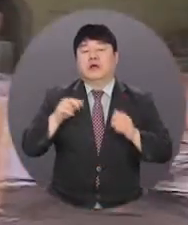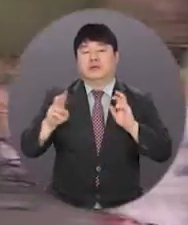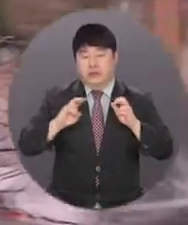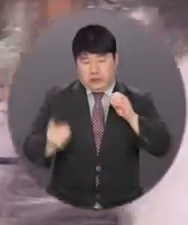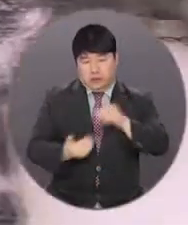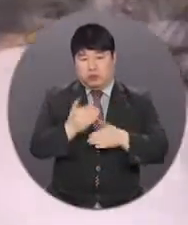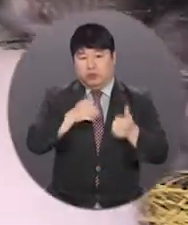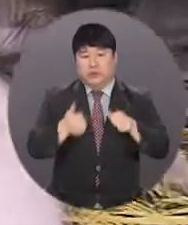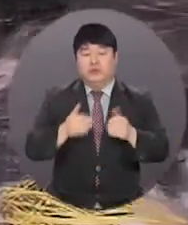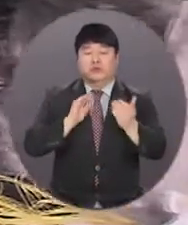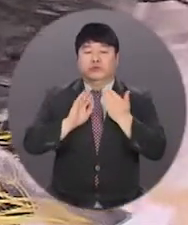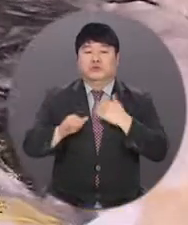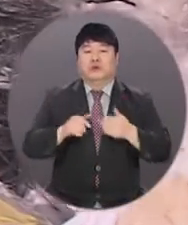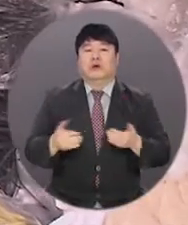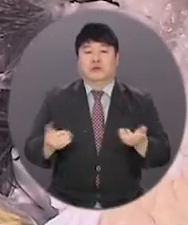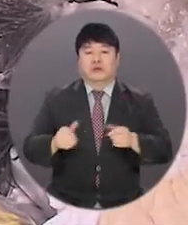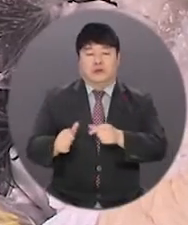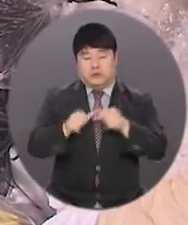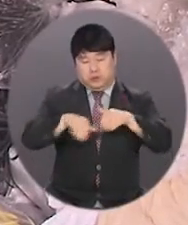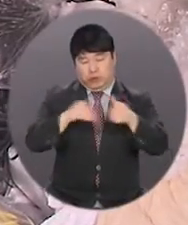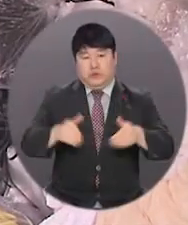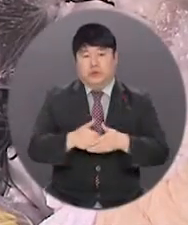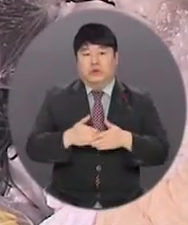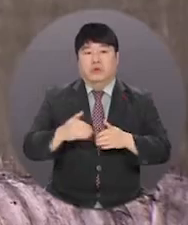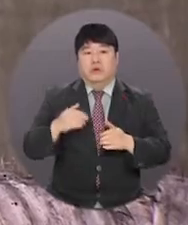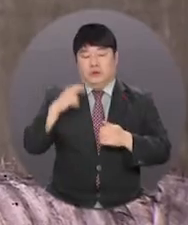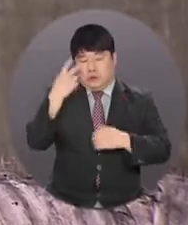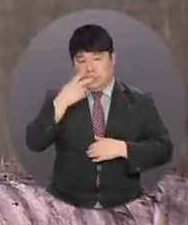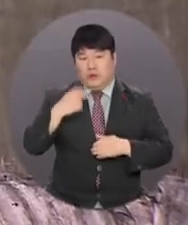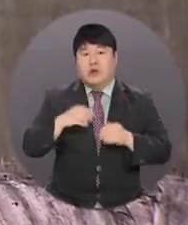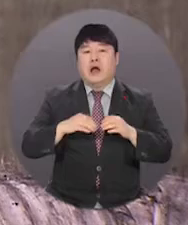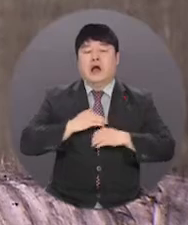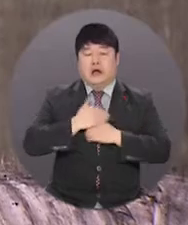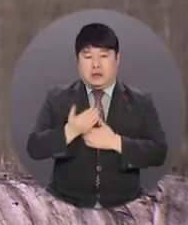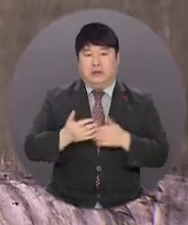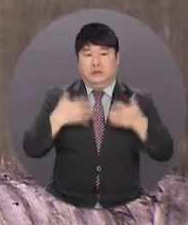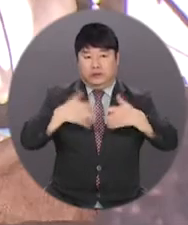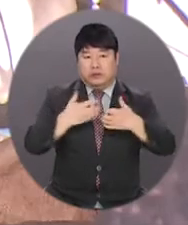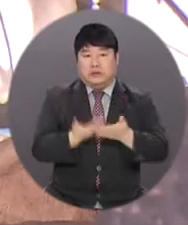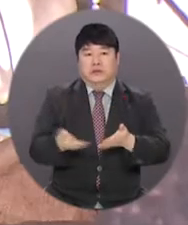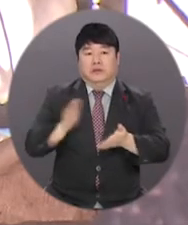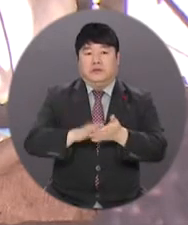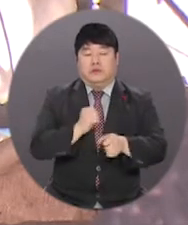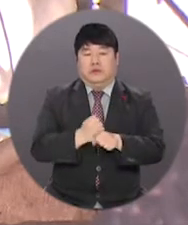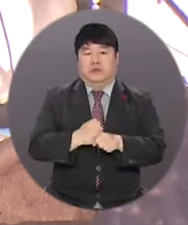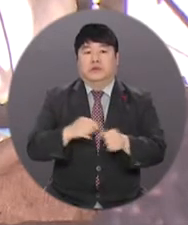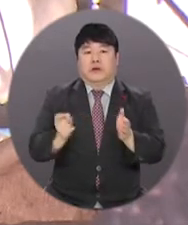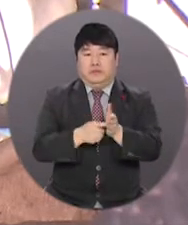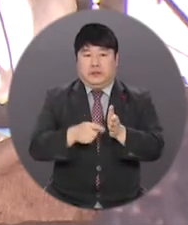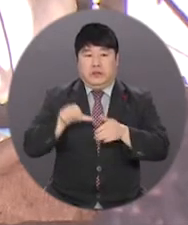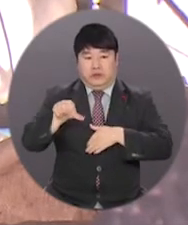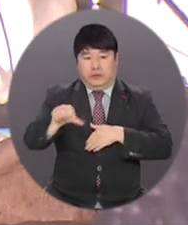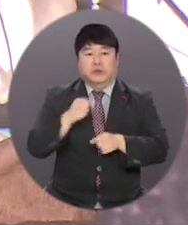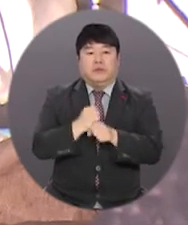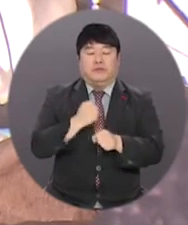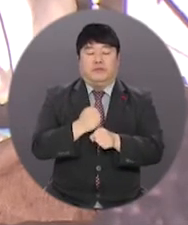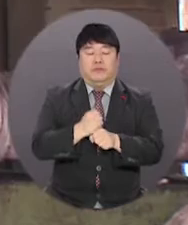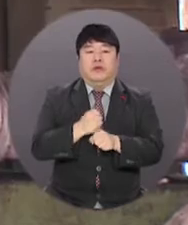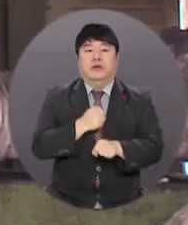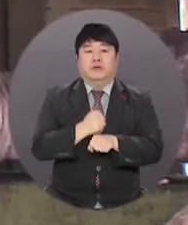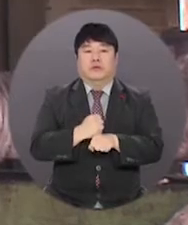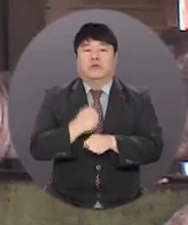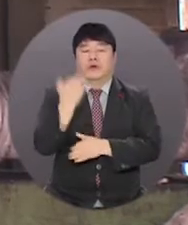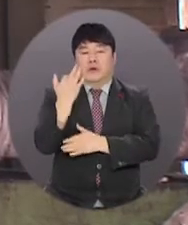이후 고용노동청의 전수조사 과정에서 안전설비를 개선했습니다. 설비에는 비상 스위치가 설치됐고